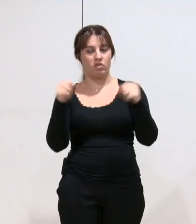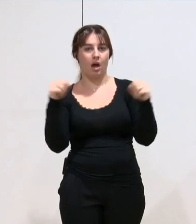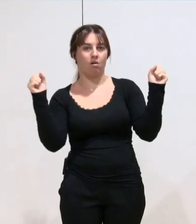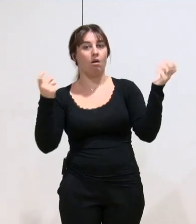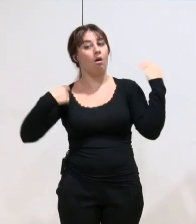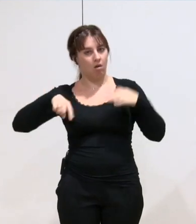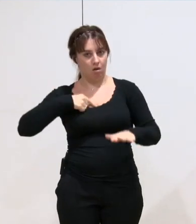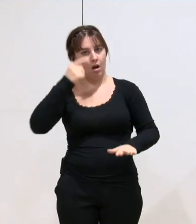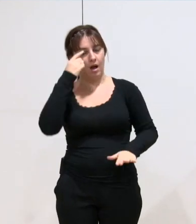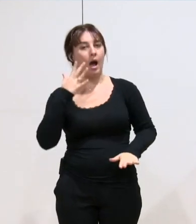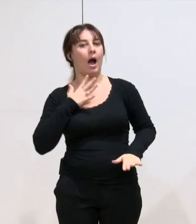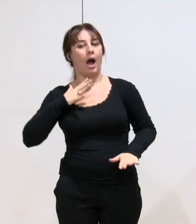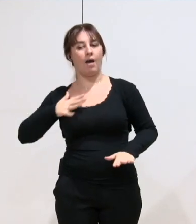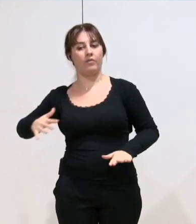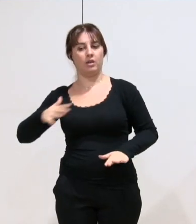notre point de vue.